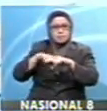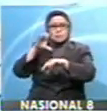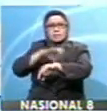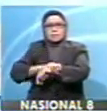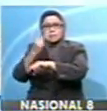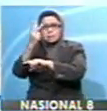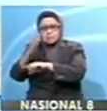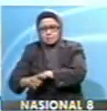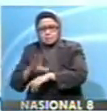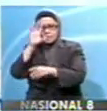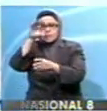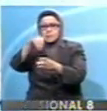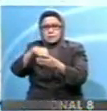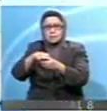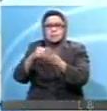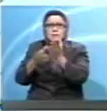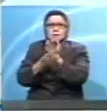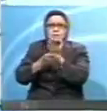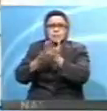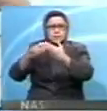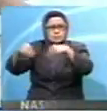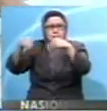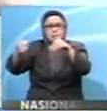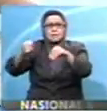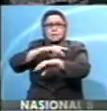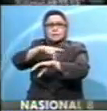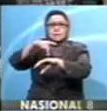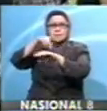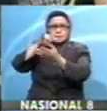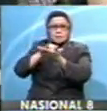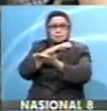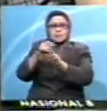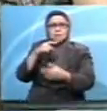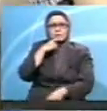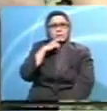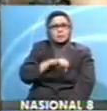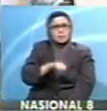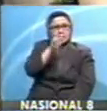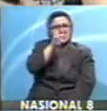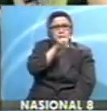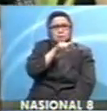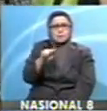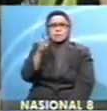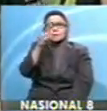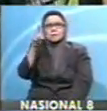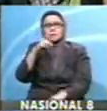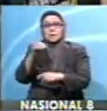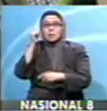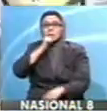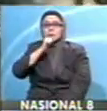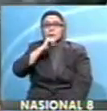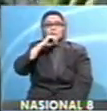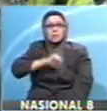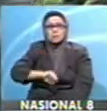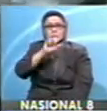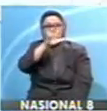terlibat dalam pengedaran dadah di pulau tersebut suspek dua lelaki berusia 20 dan 21 tahun dan seorang wanita berusia 33